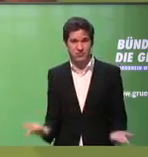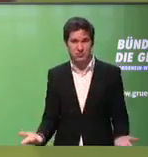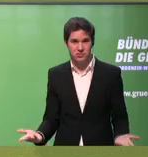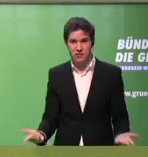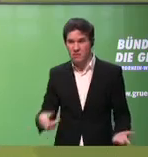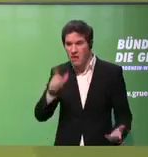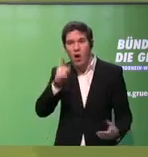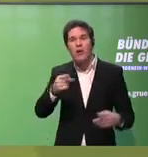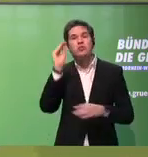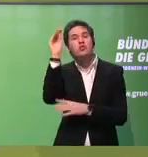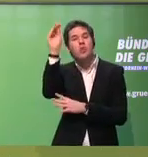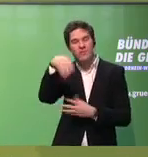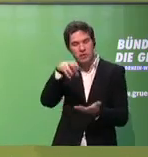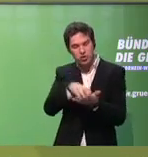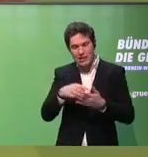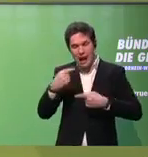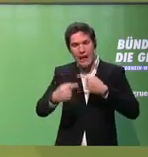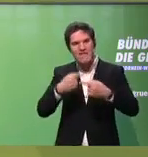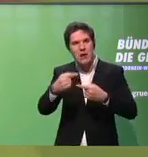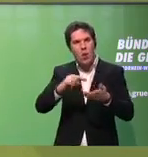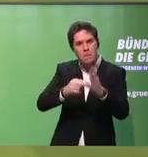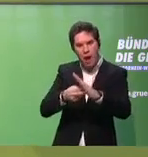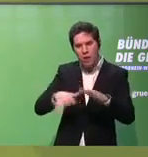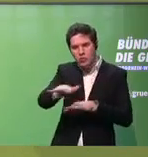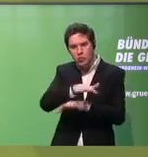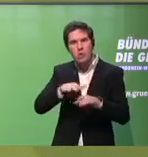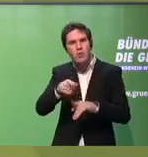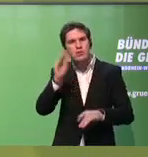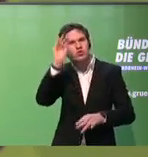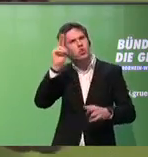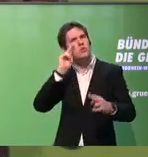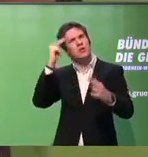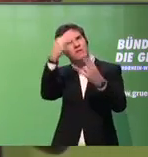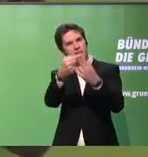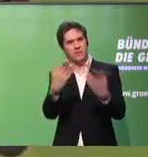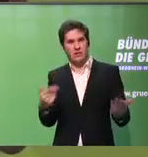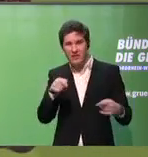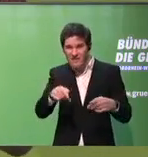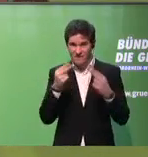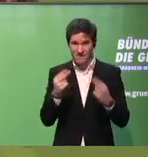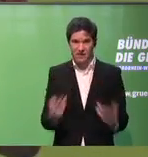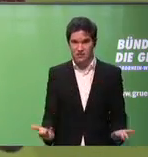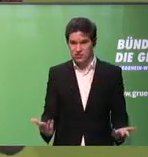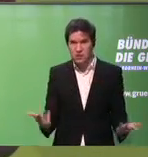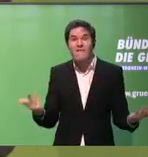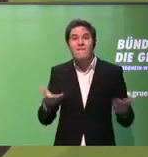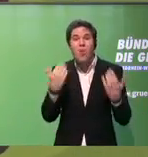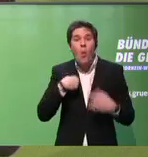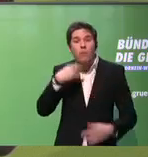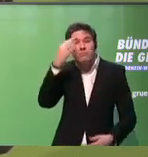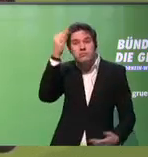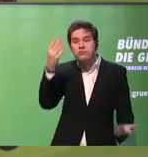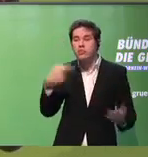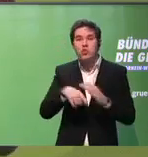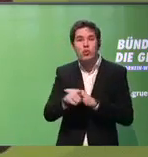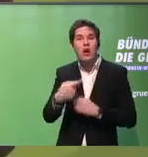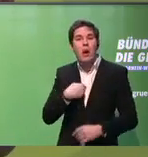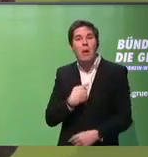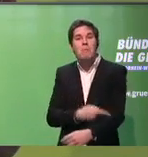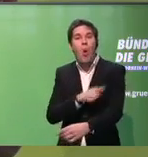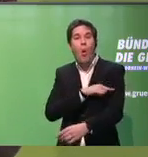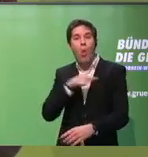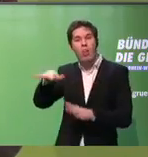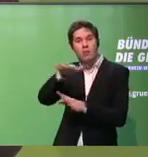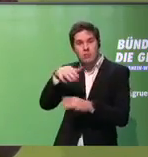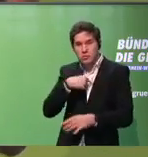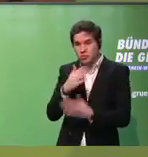zukunftsfähige Stadtentwicklung erzählen muss. Warum bin ich davon so überzeugt? Weil mir gerade in Polen durch viele